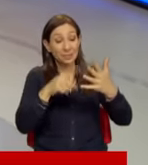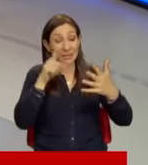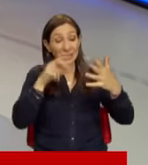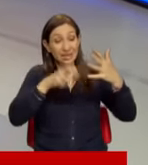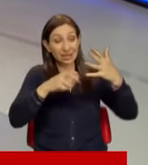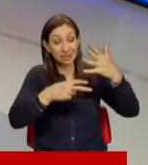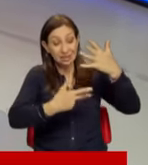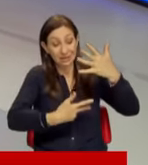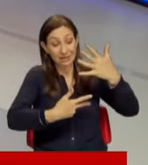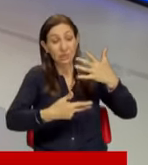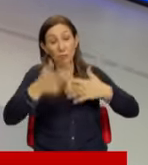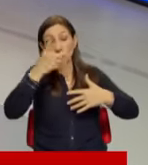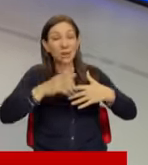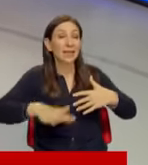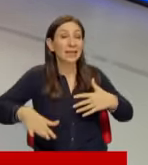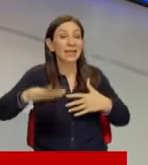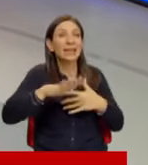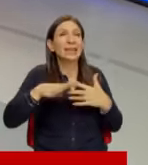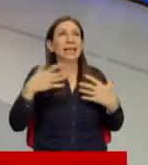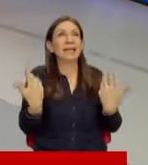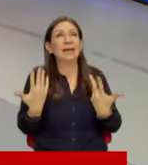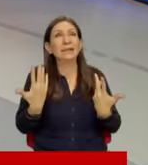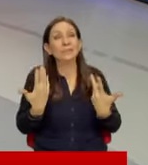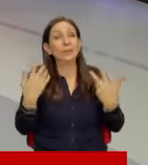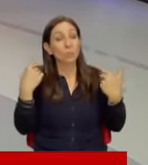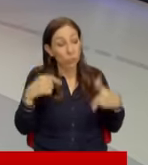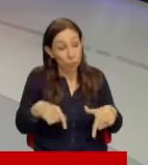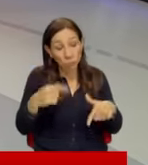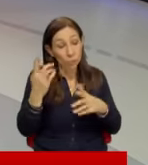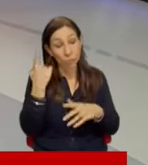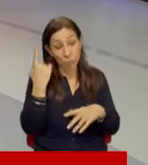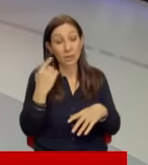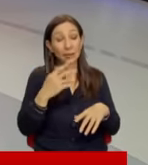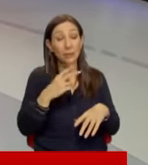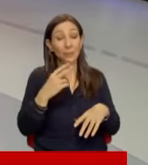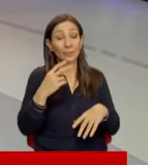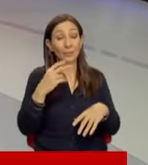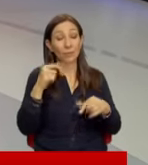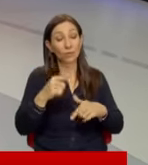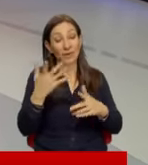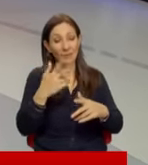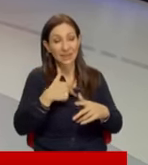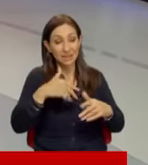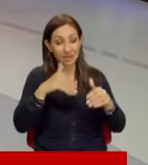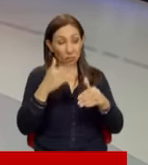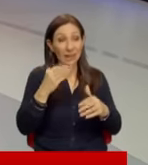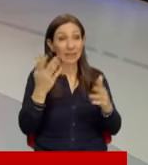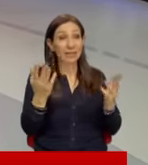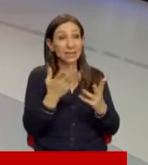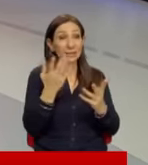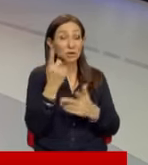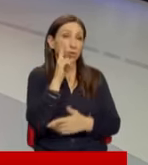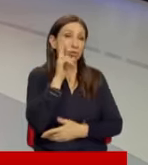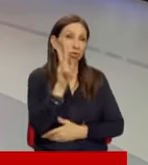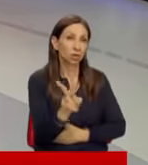8'li liste halinde Türkiye genelinde. Yani bugün, dün genel seçim olsaydı nasıl bir